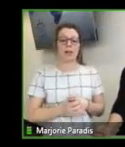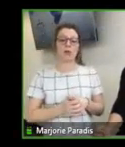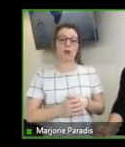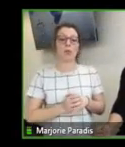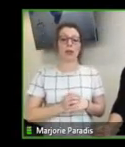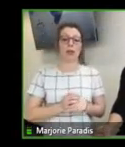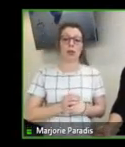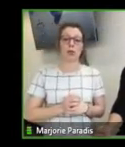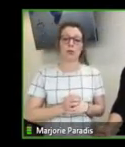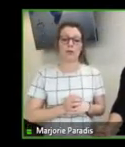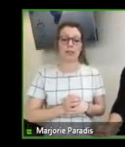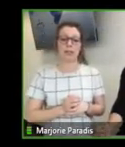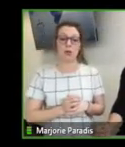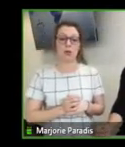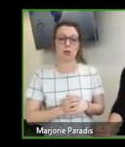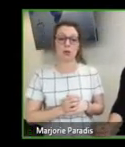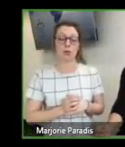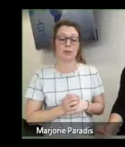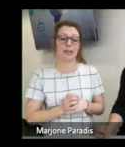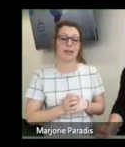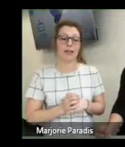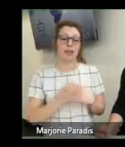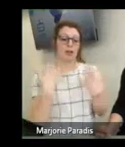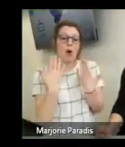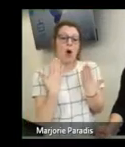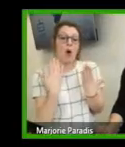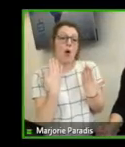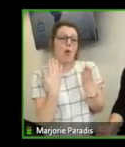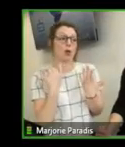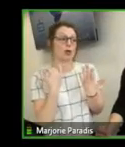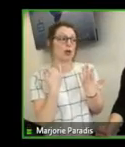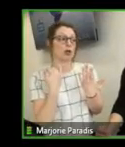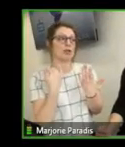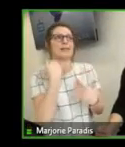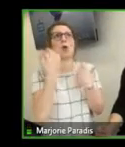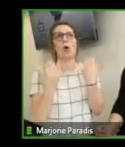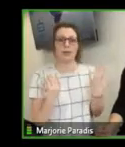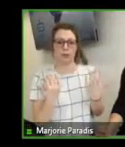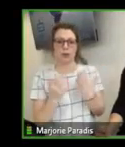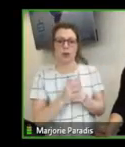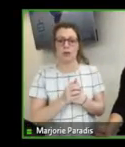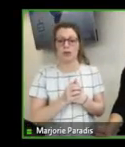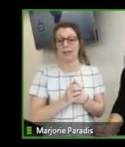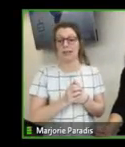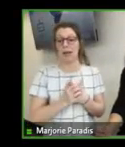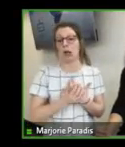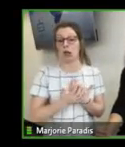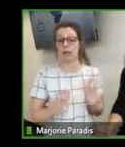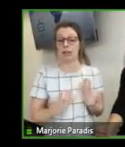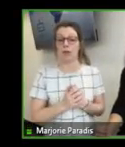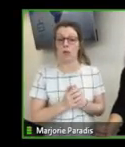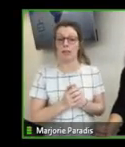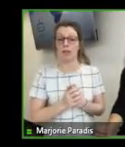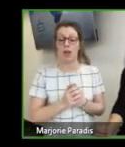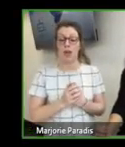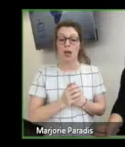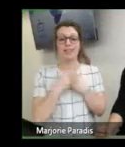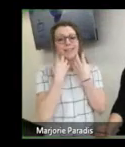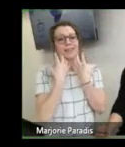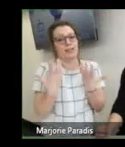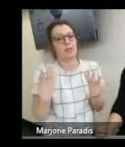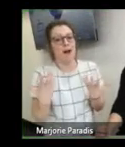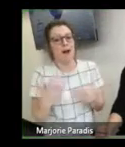d'écran, sauf que vous pourriez le retrouver facilement sur YouTube. C'était, dans le fond, un genre de discours, si vous voulez, un discours qui était erroné, qui était fautif,